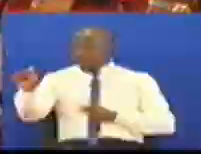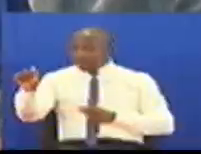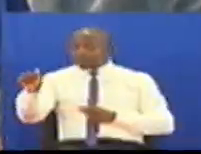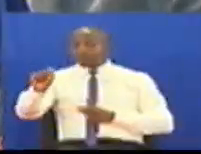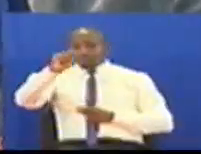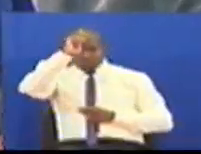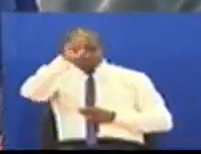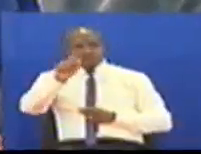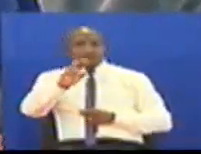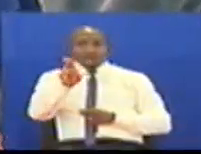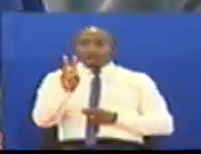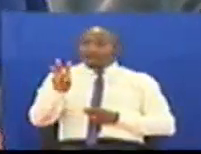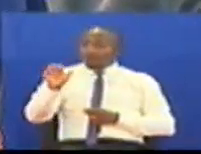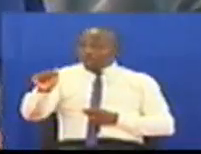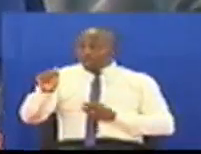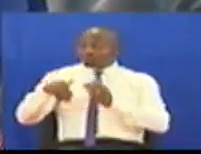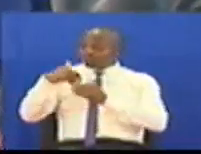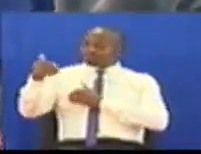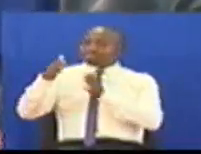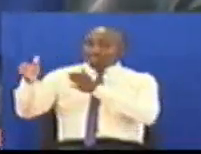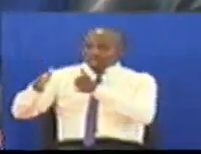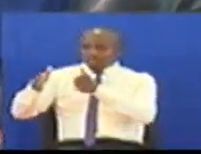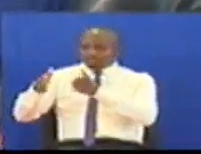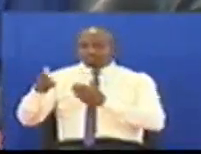Hawa Abdurrahman Garcia ajiandae.